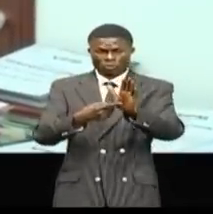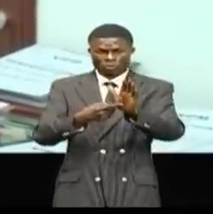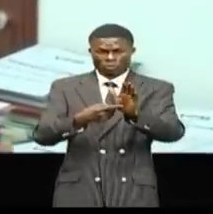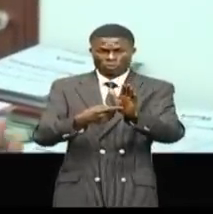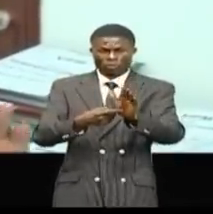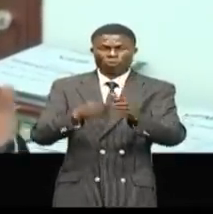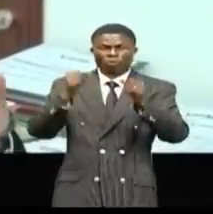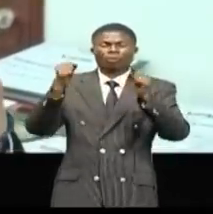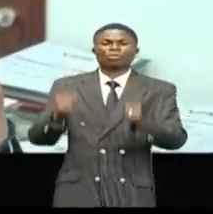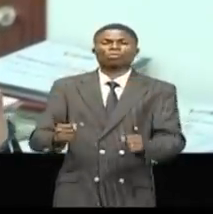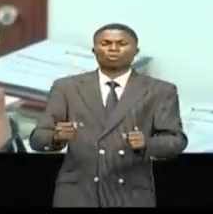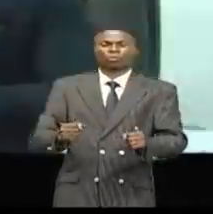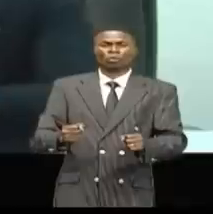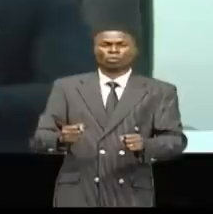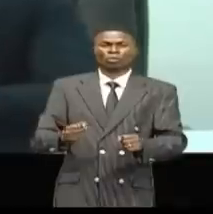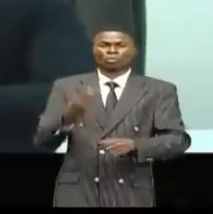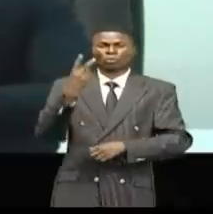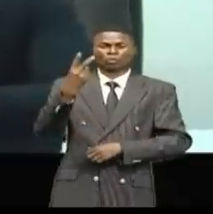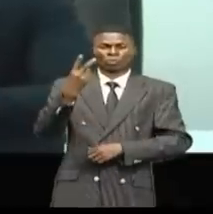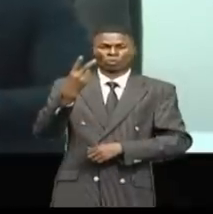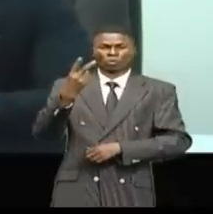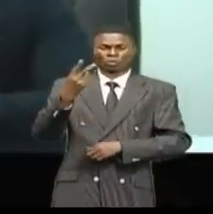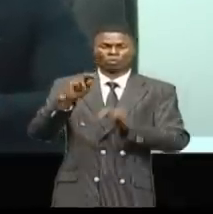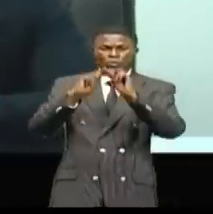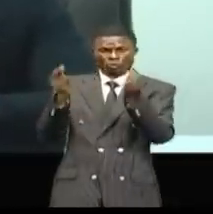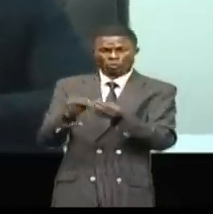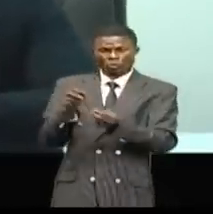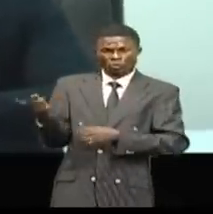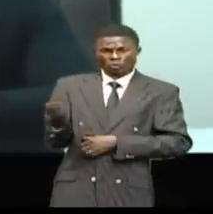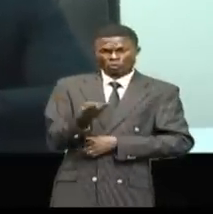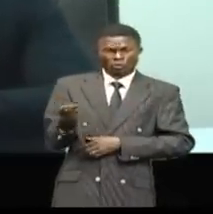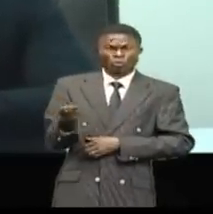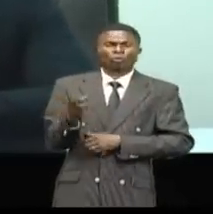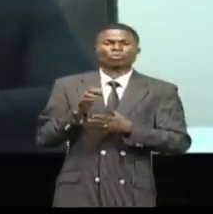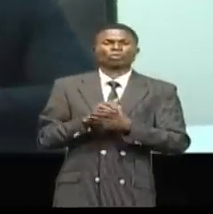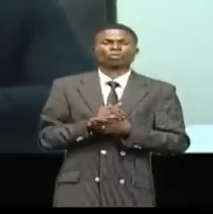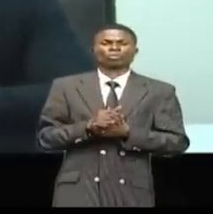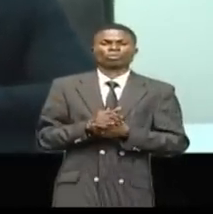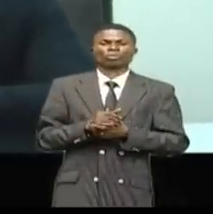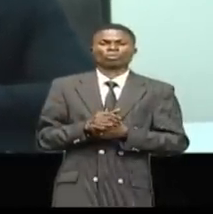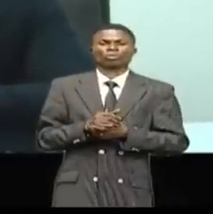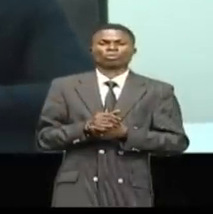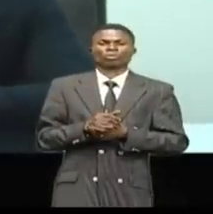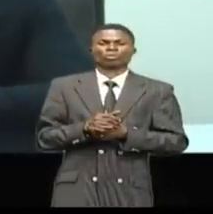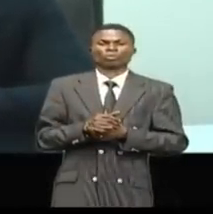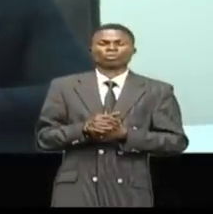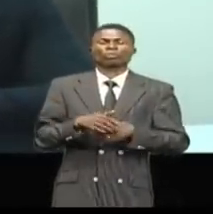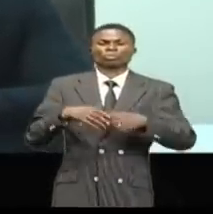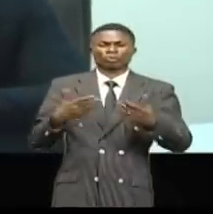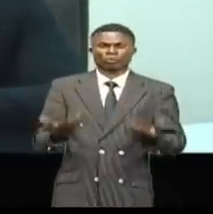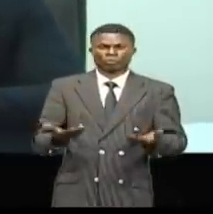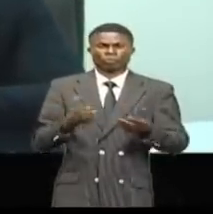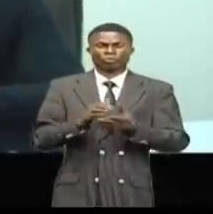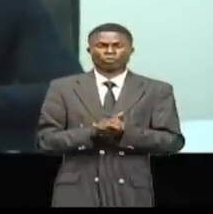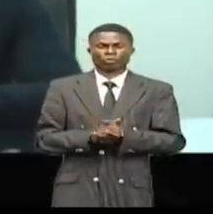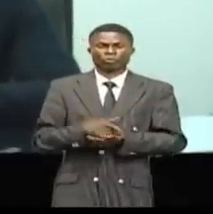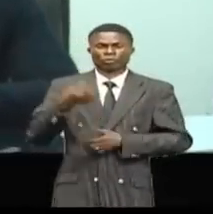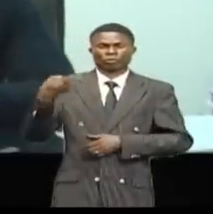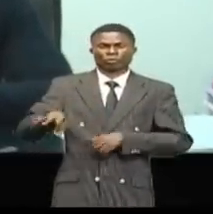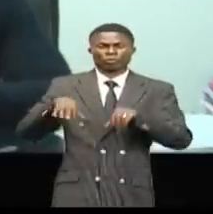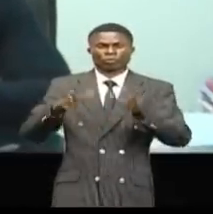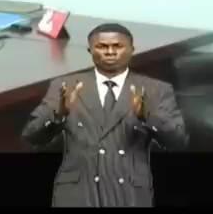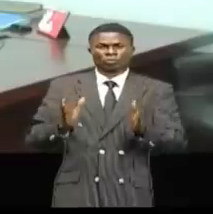quasi-stabilité dans ces deux compartiment. En effet, le franc congolais